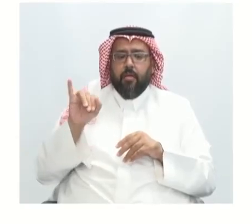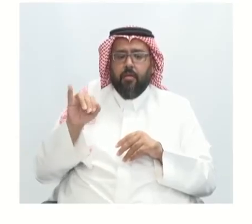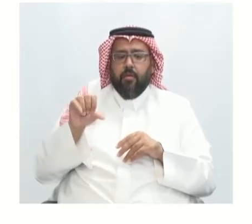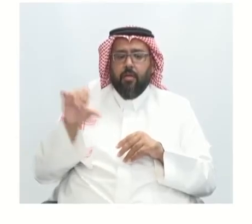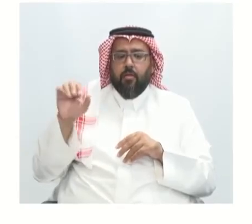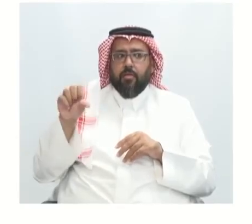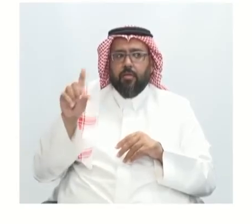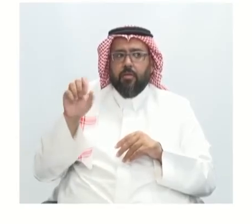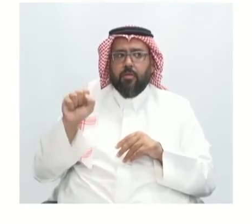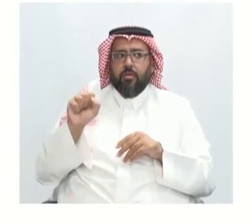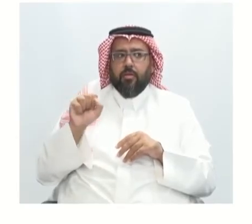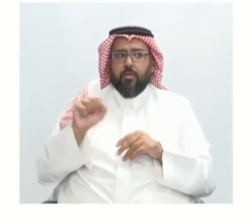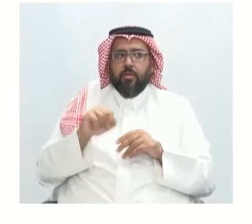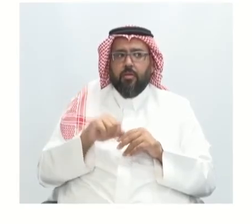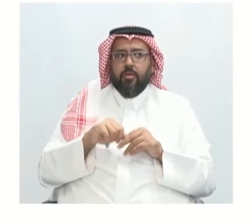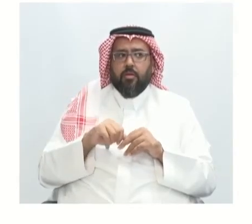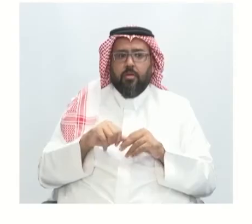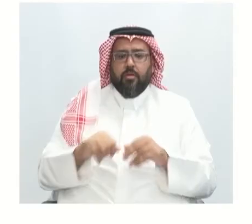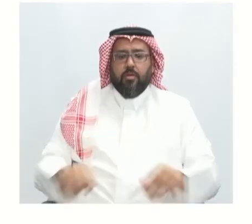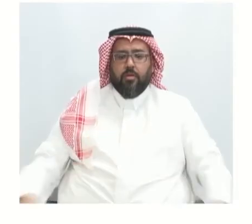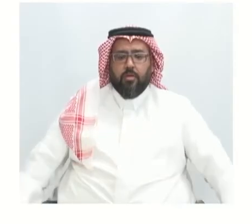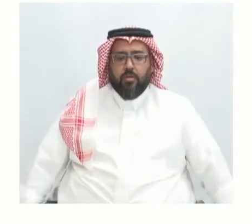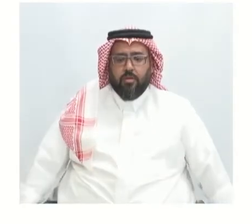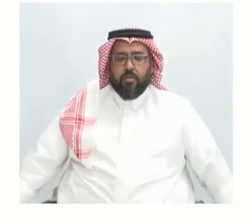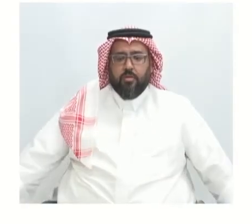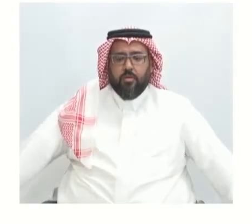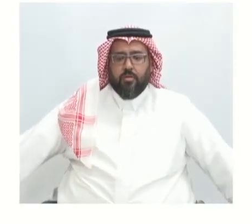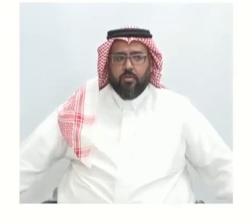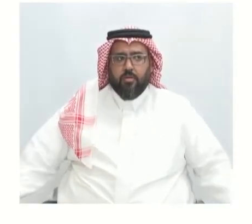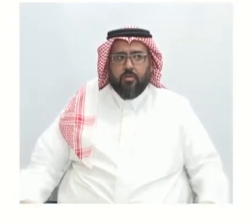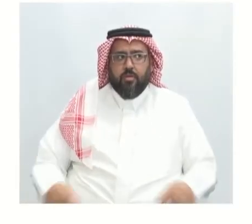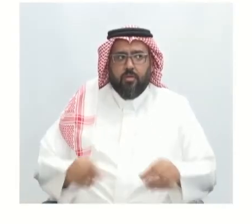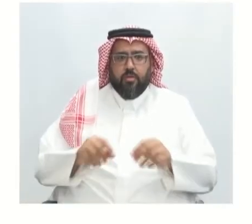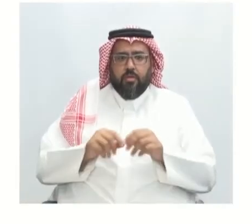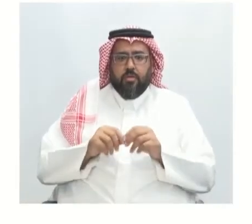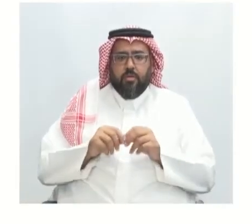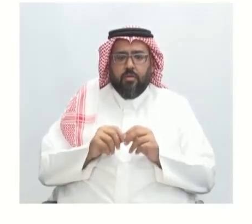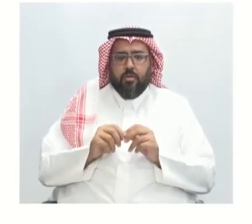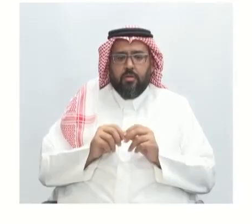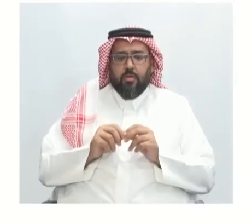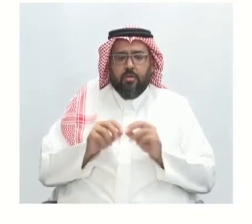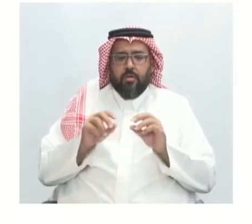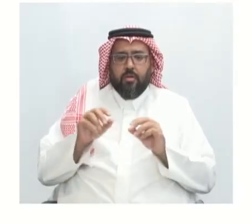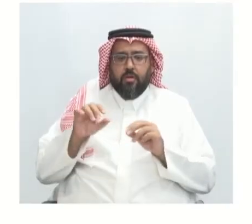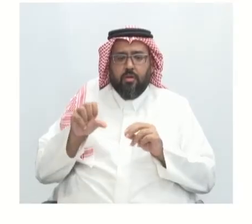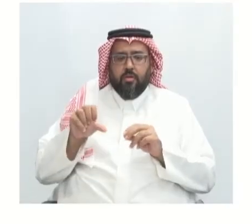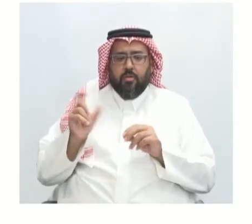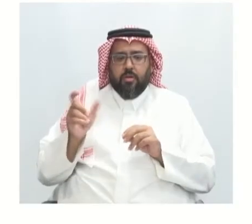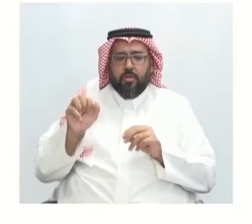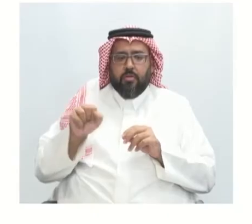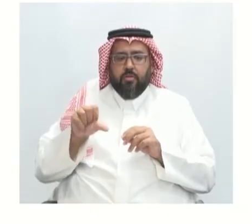هم ولا حزن ولا اذى ولا غم حتى لاحظوا يا ابنائي حتى